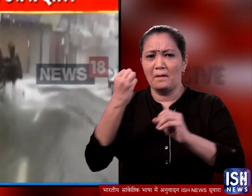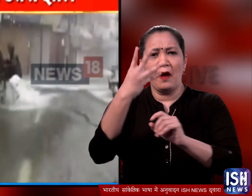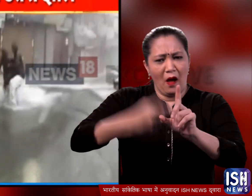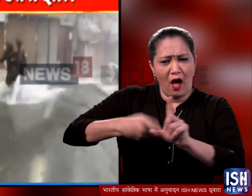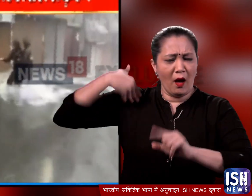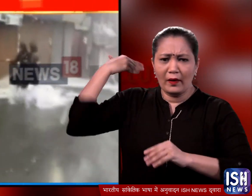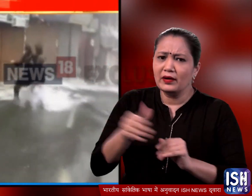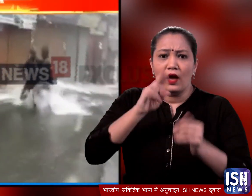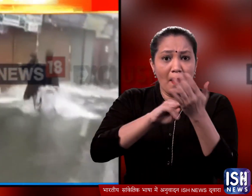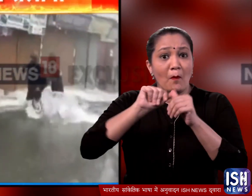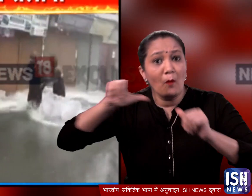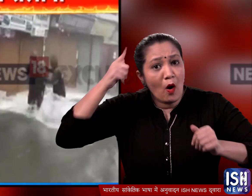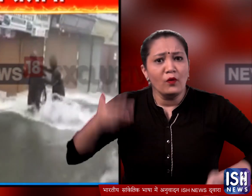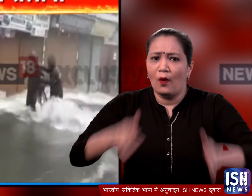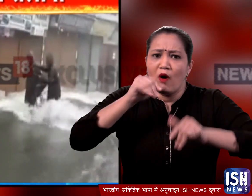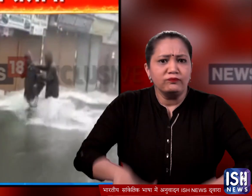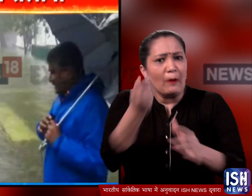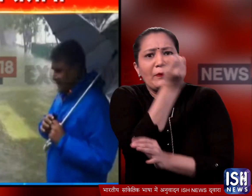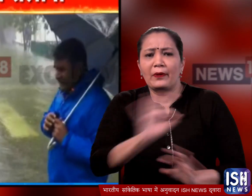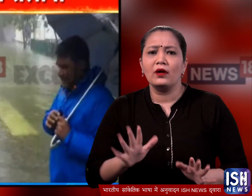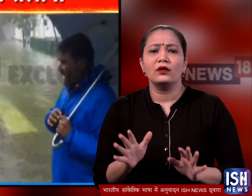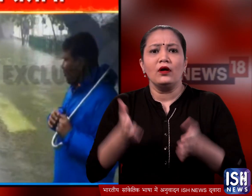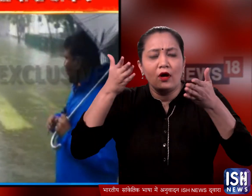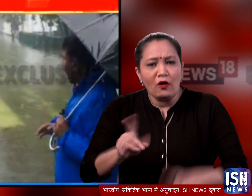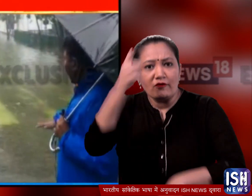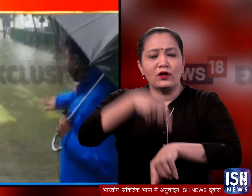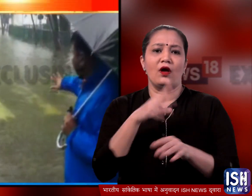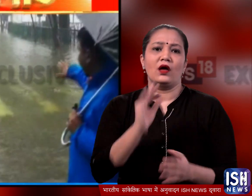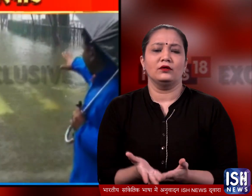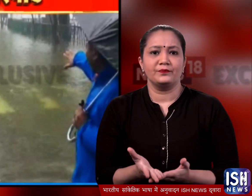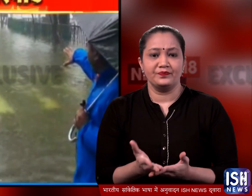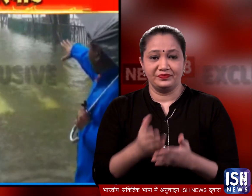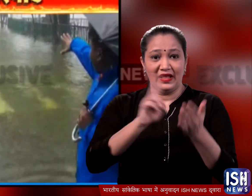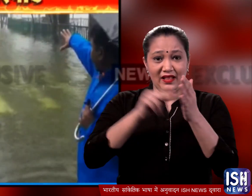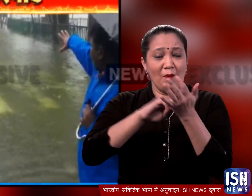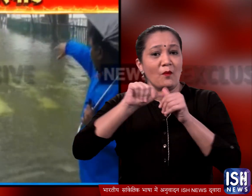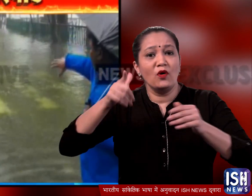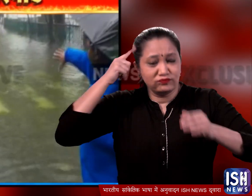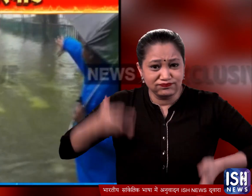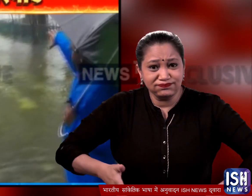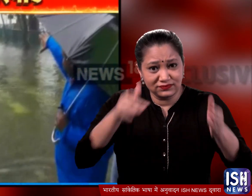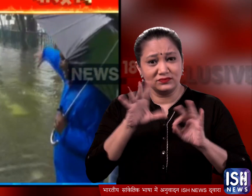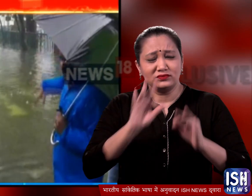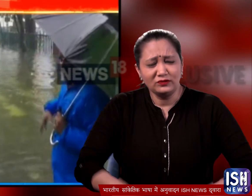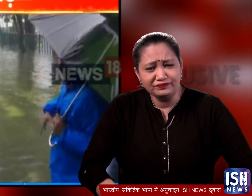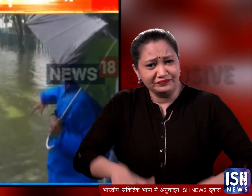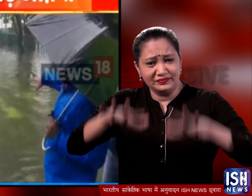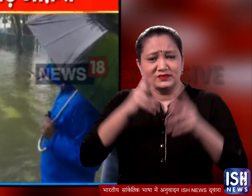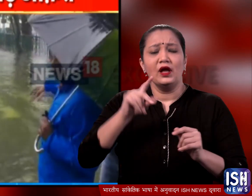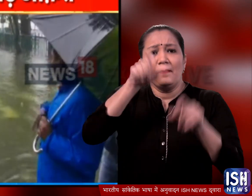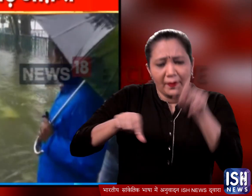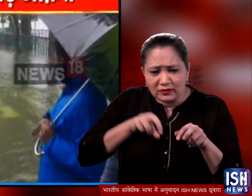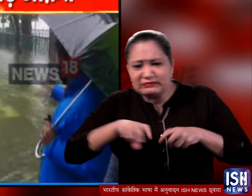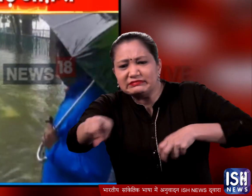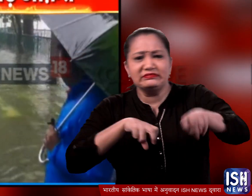ऐसा मौका आया जब नैनीताल में मॉल रोड पर पानी भरा हो। नैनीताल की माल रोड है, उसमें इस तरह से पानी भरा हुआ है। हालांकि लोग इस तरह से आवाजाही